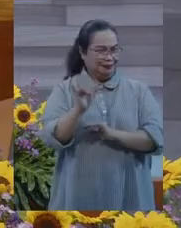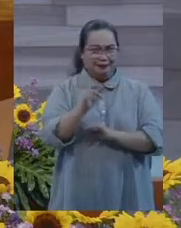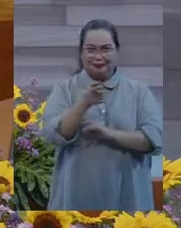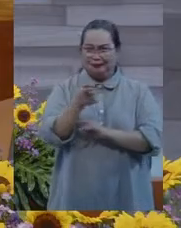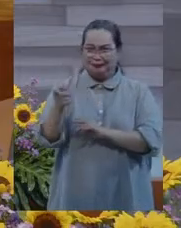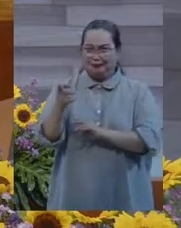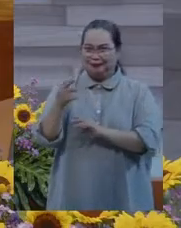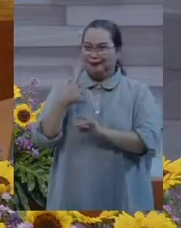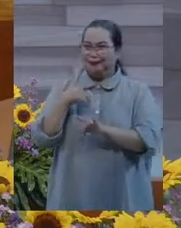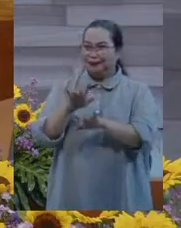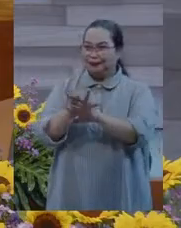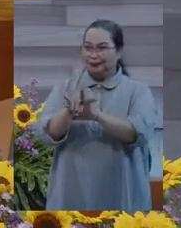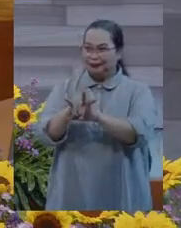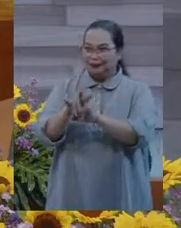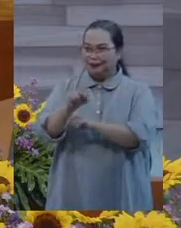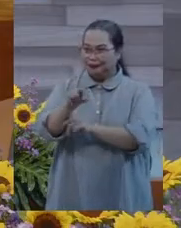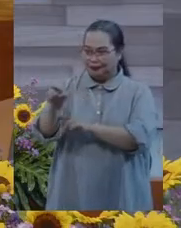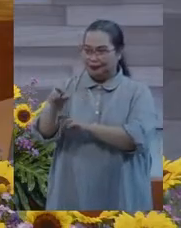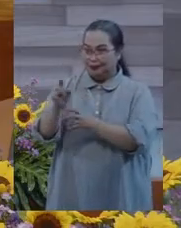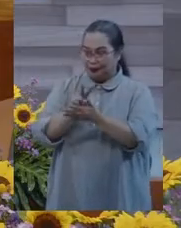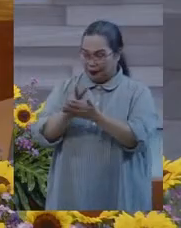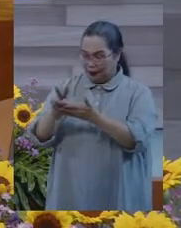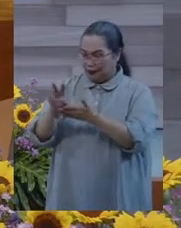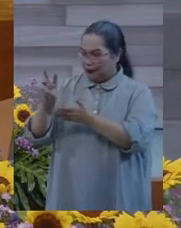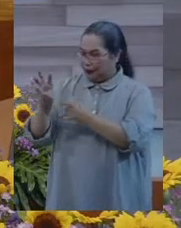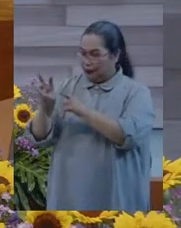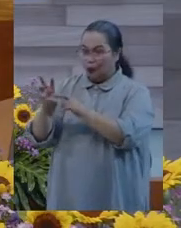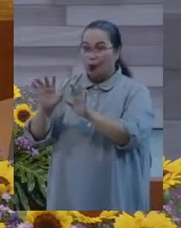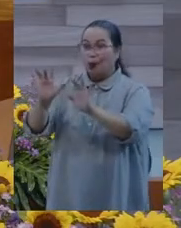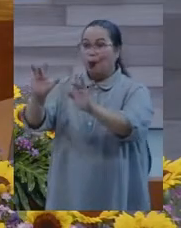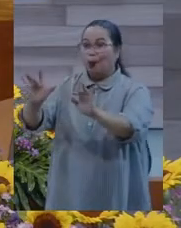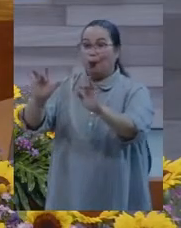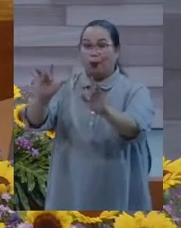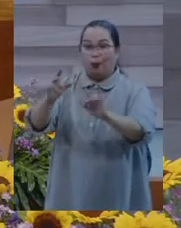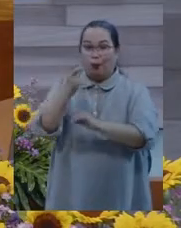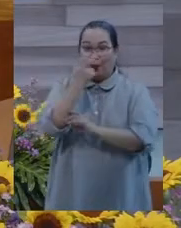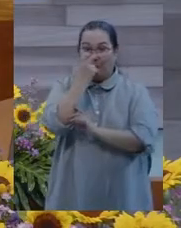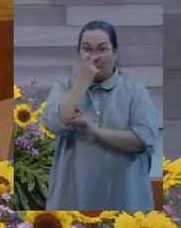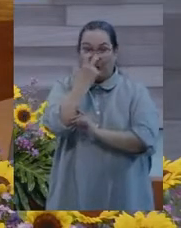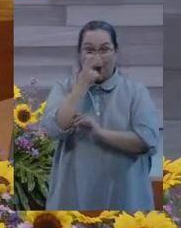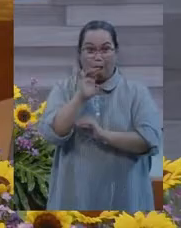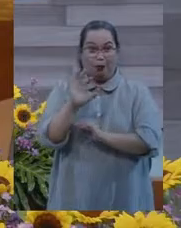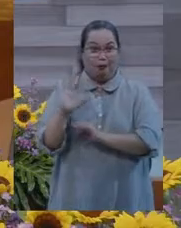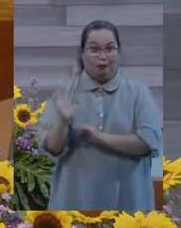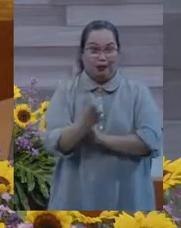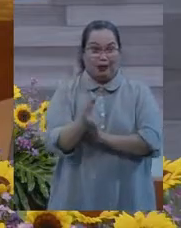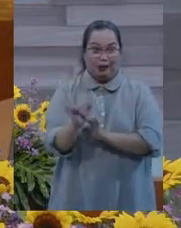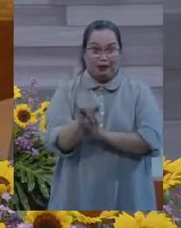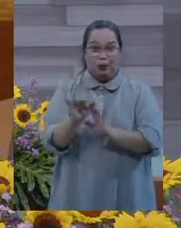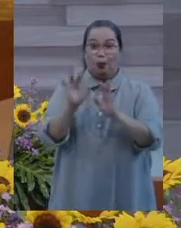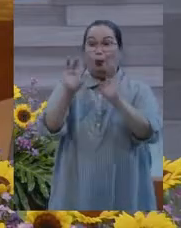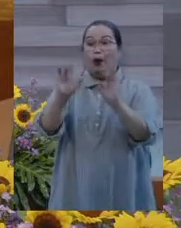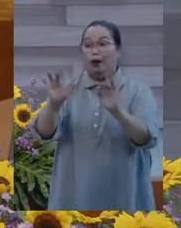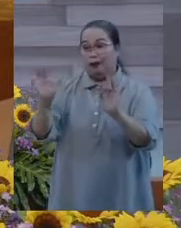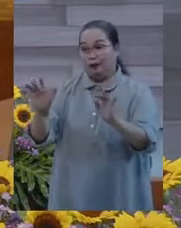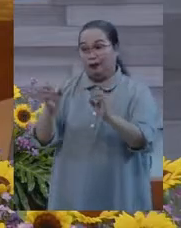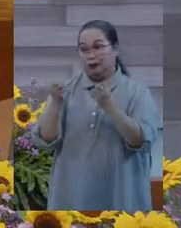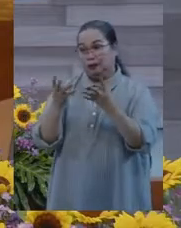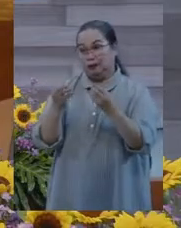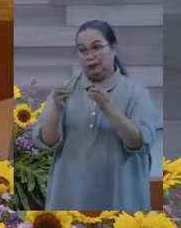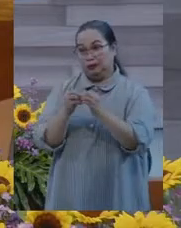Pharisees, hypocrites." Verse 16, "Woe to you, blind guides." At marami